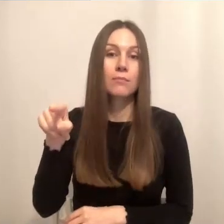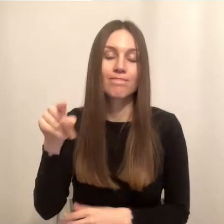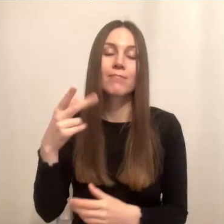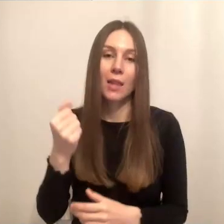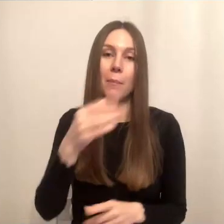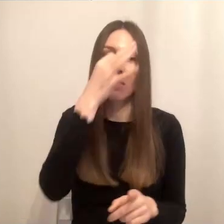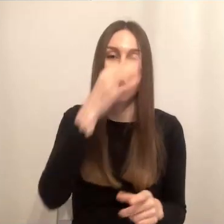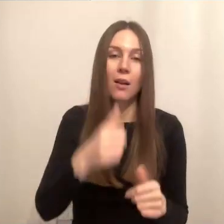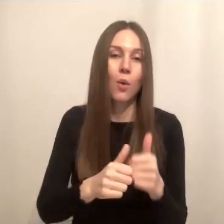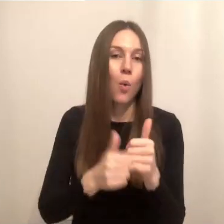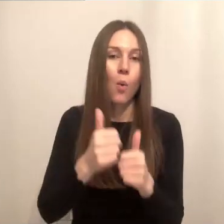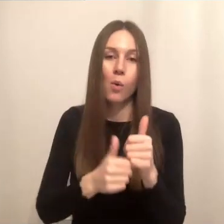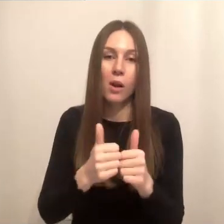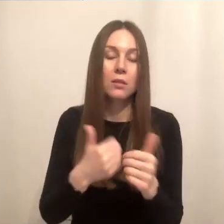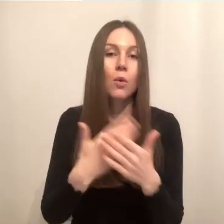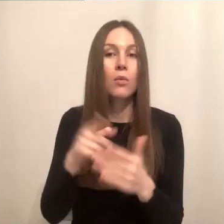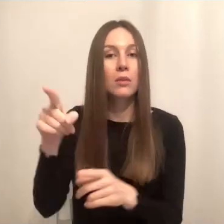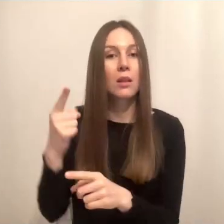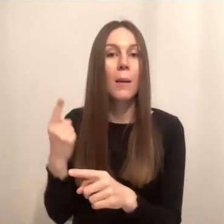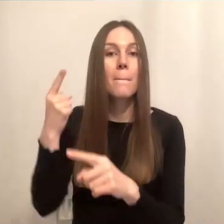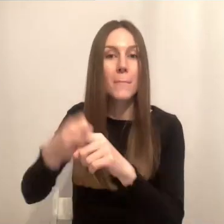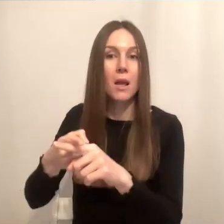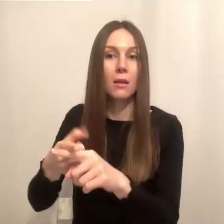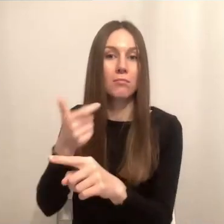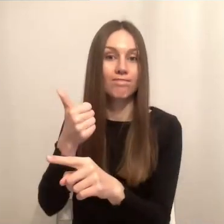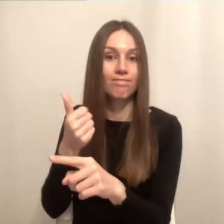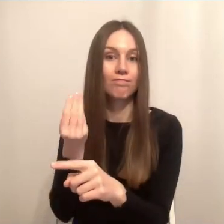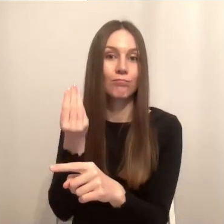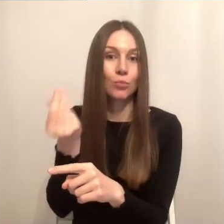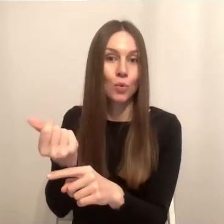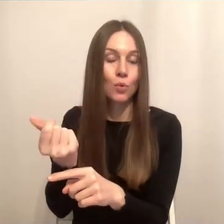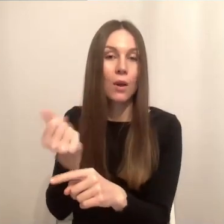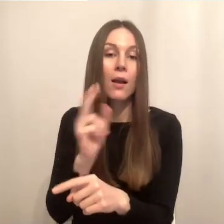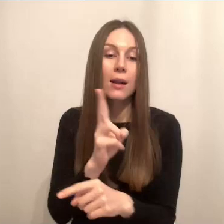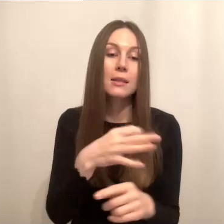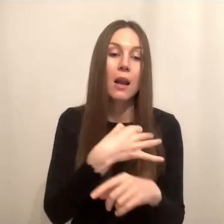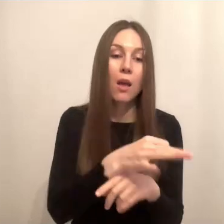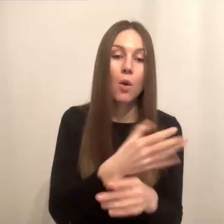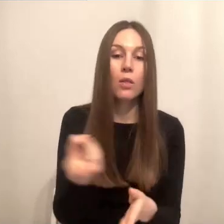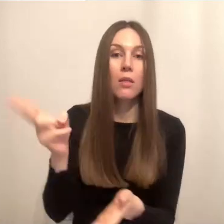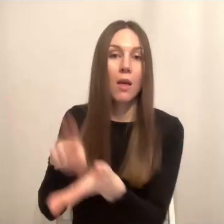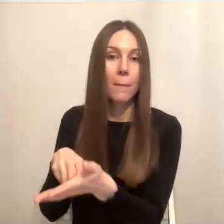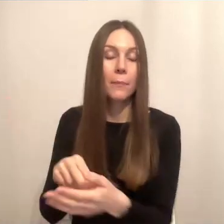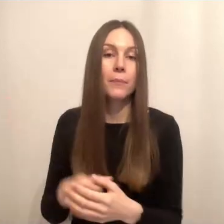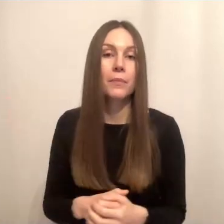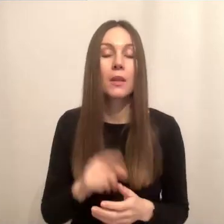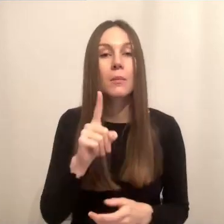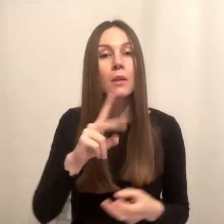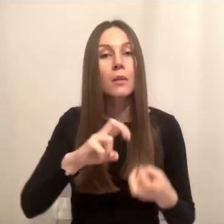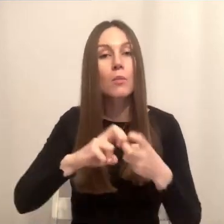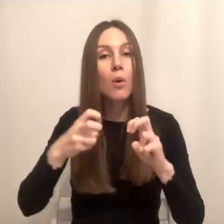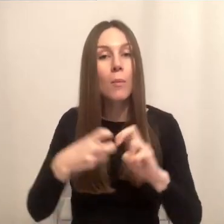konkurentas, todėl kad moka priedus nemažus iš rajono atsikėlusiems mokytojams, bet pagrindinė problema ne vien tik tai